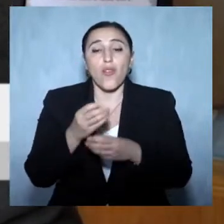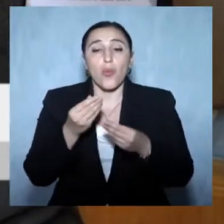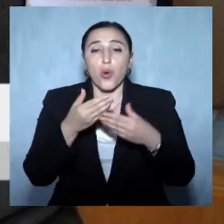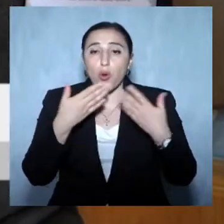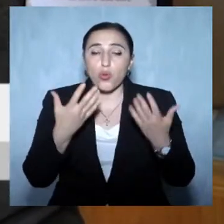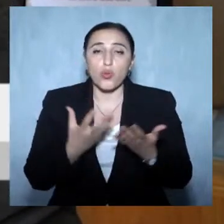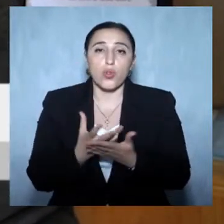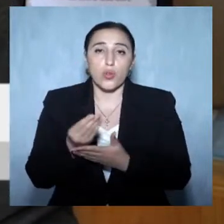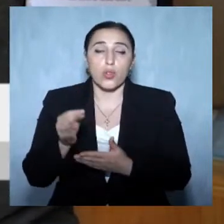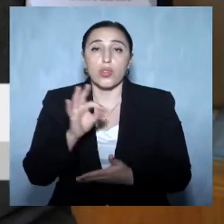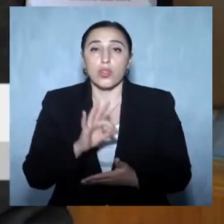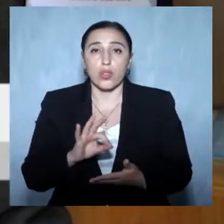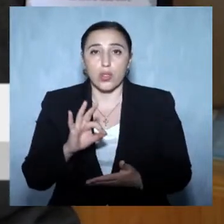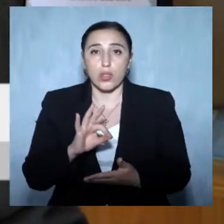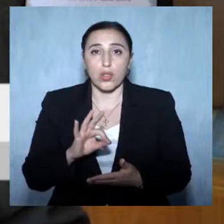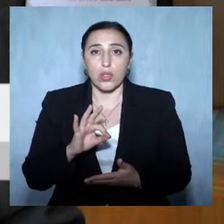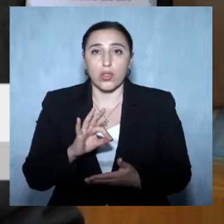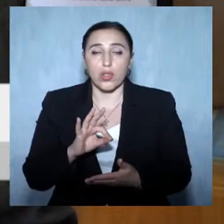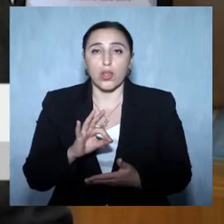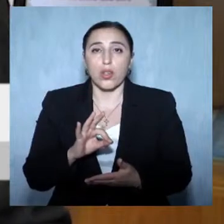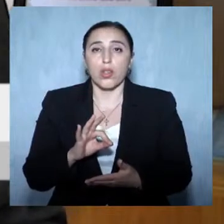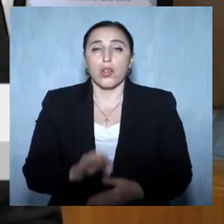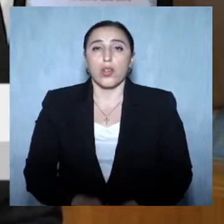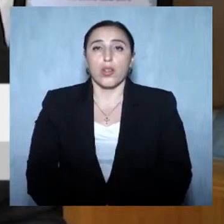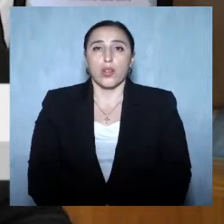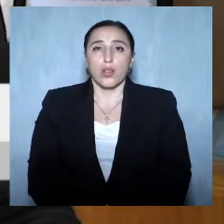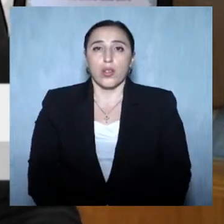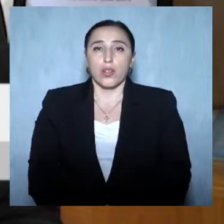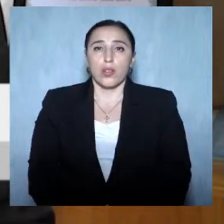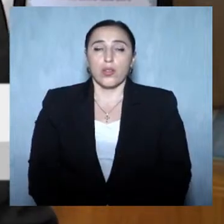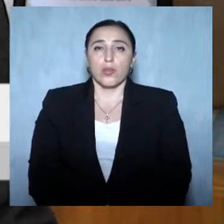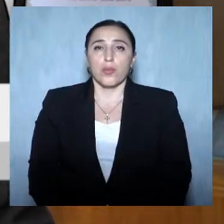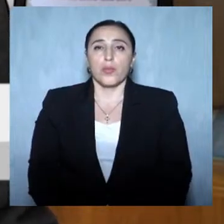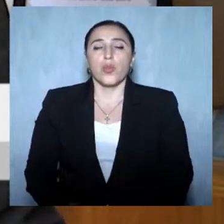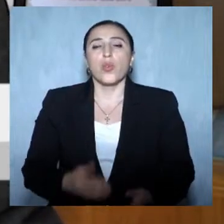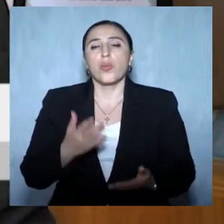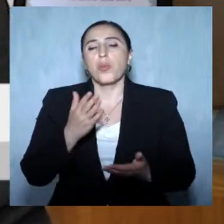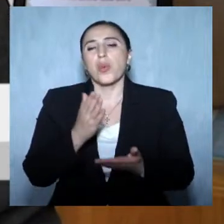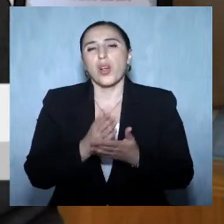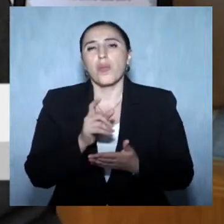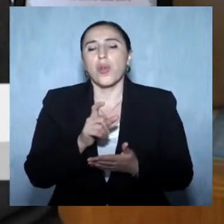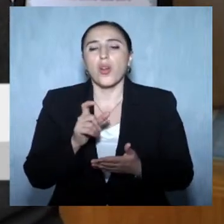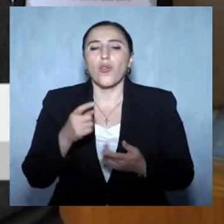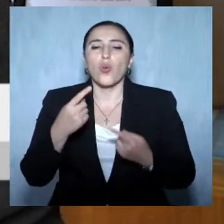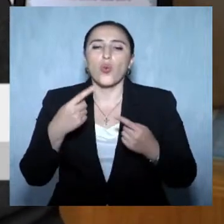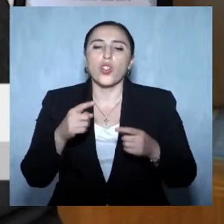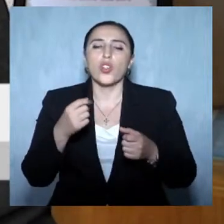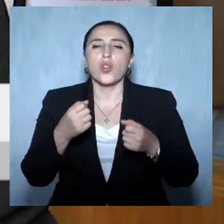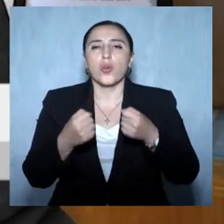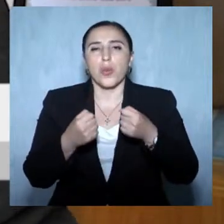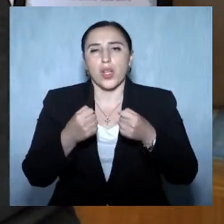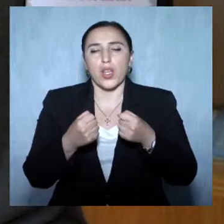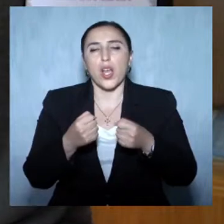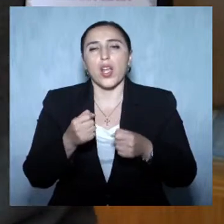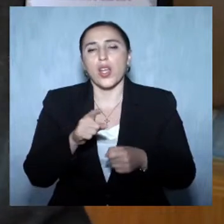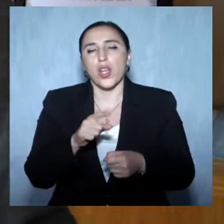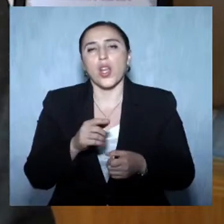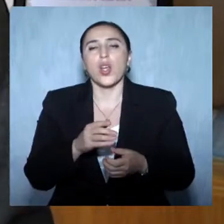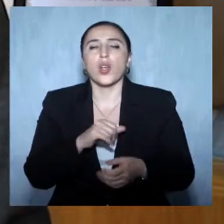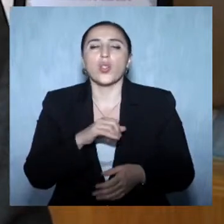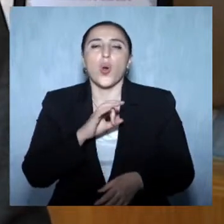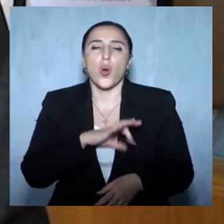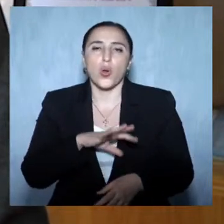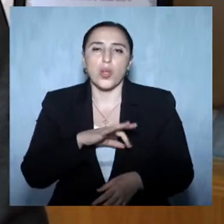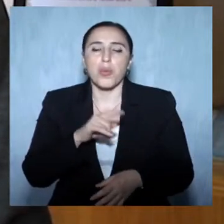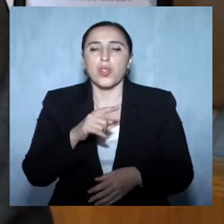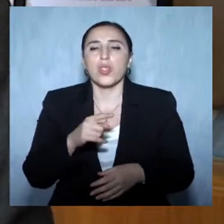մուծում։ Մեջները կան հիմնականում ասենք տվոր ոգտագործում են ուրիշ մեկ հենան էր։ Իրանք որպես վարորդներ